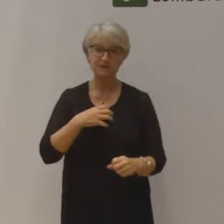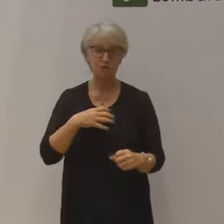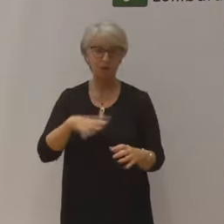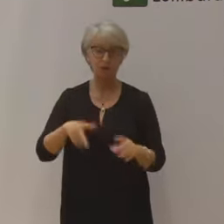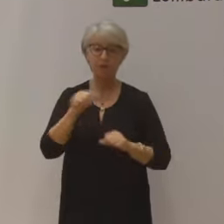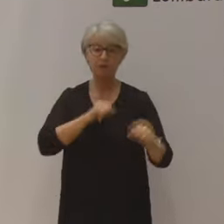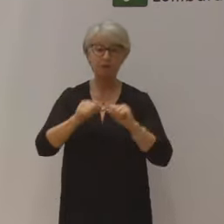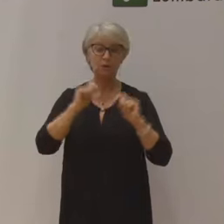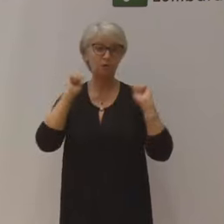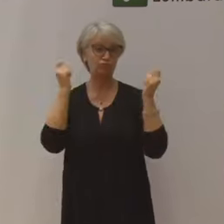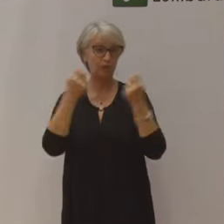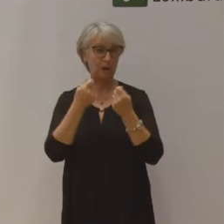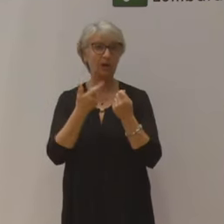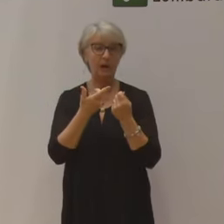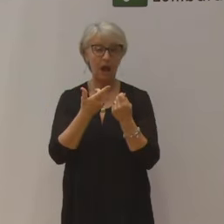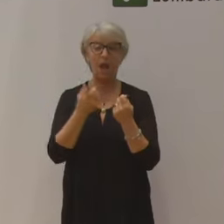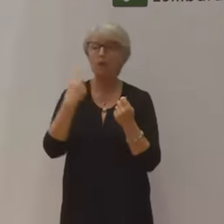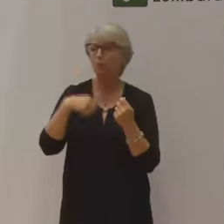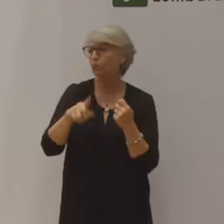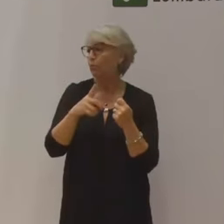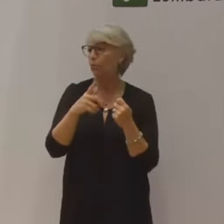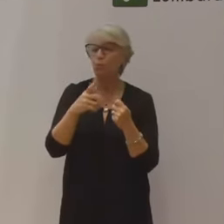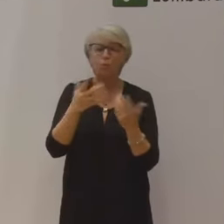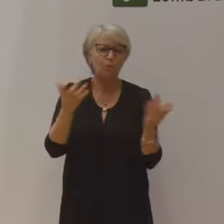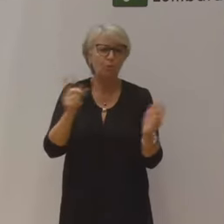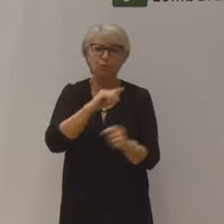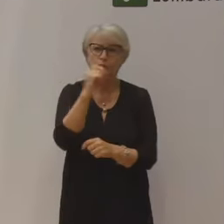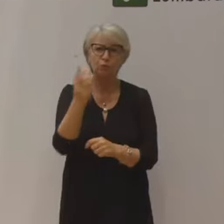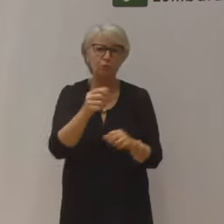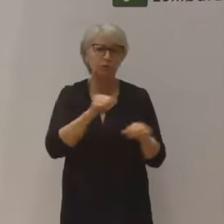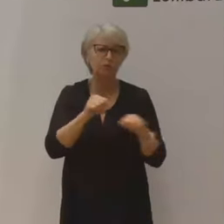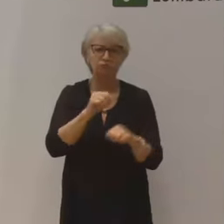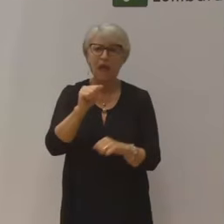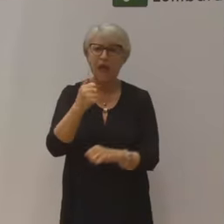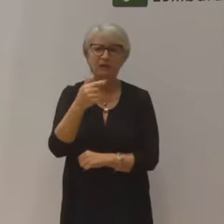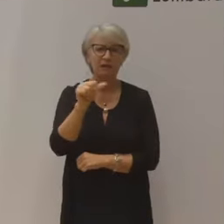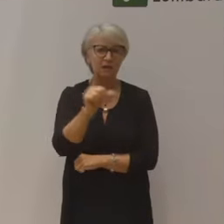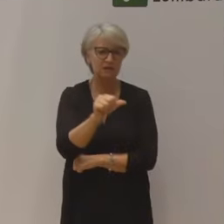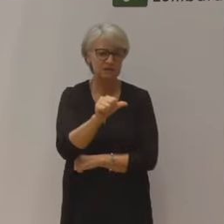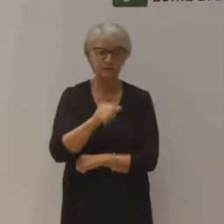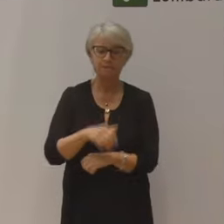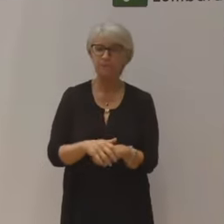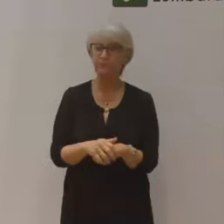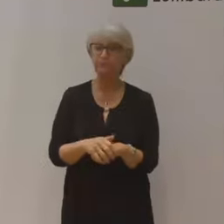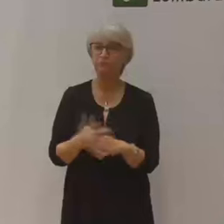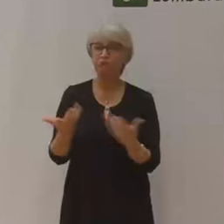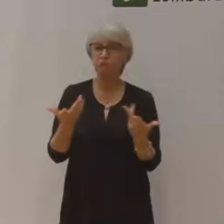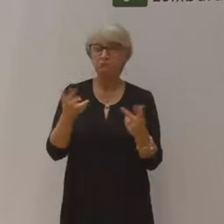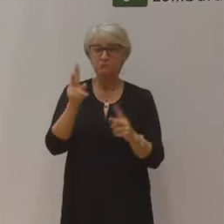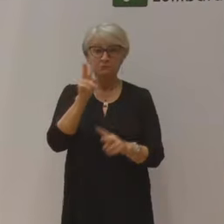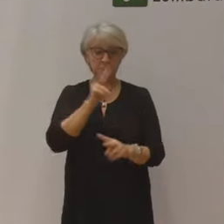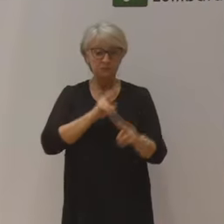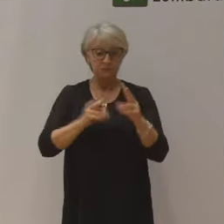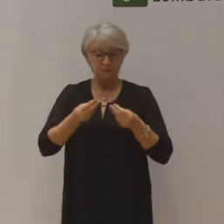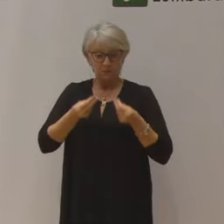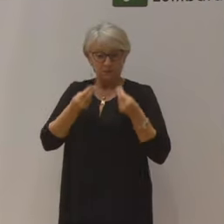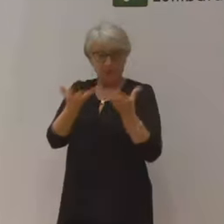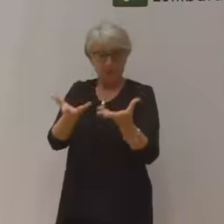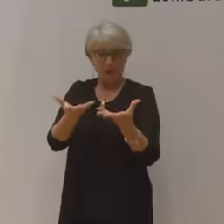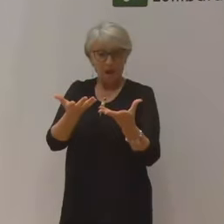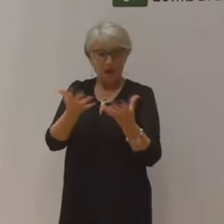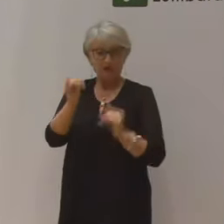per la direzione generale, ma penso anche per tutte le reti dell'ATS. Si cerca di dare